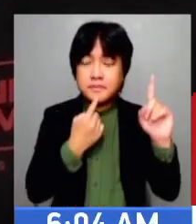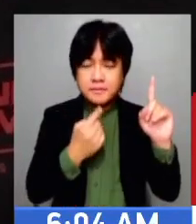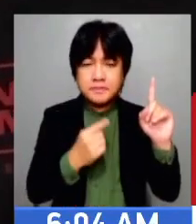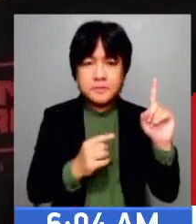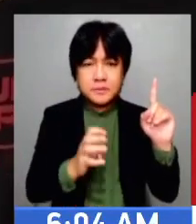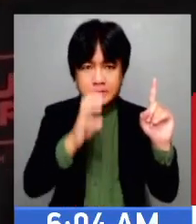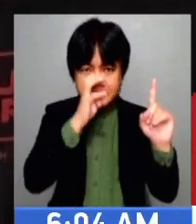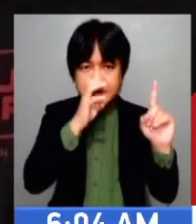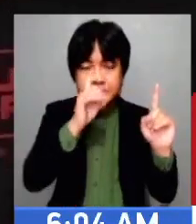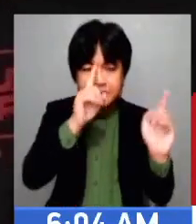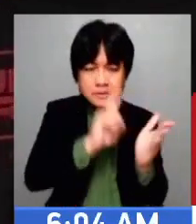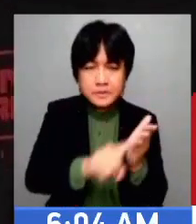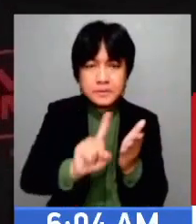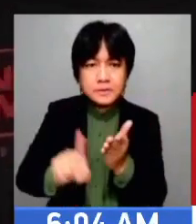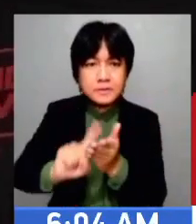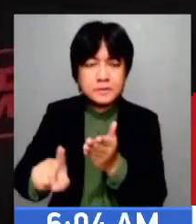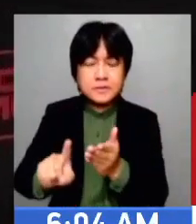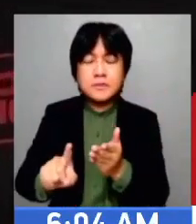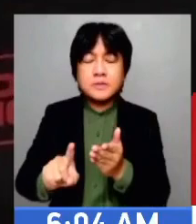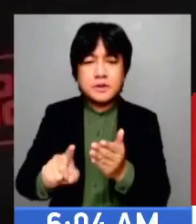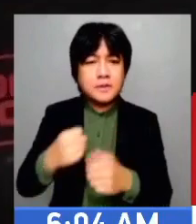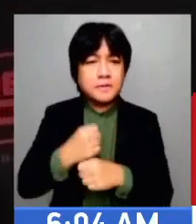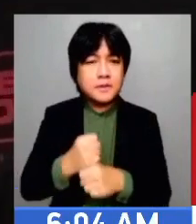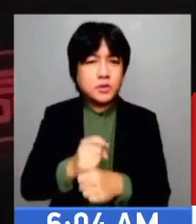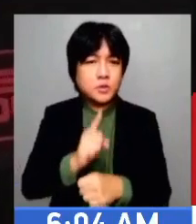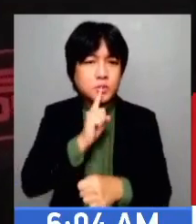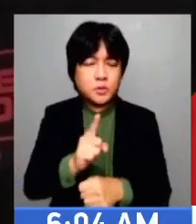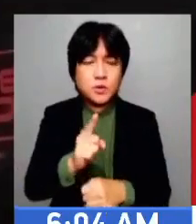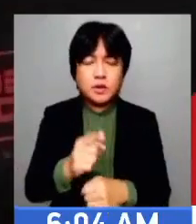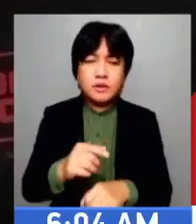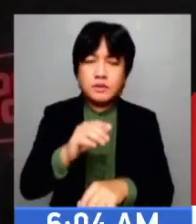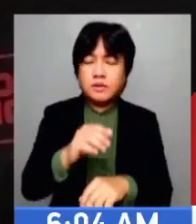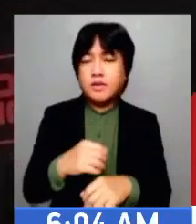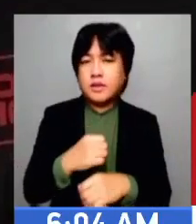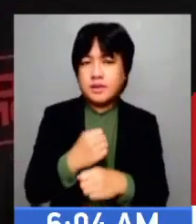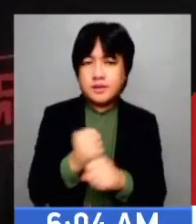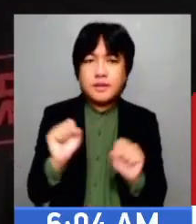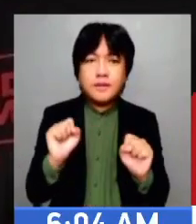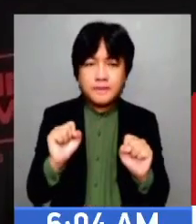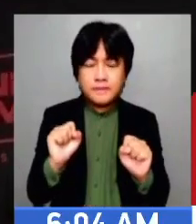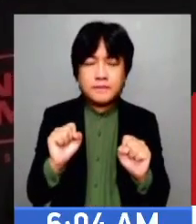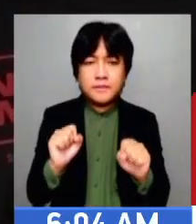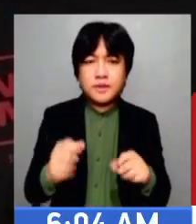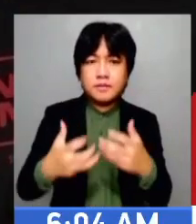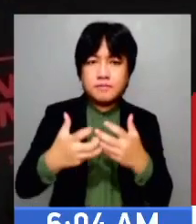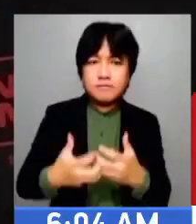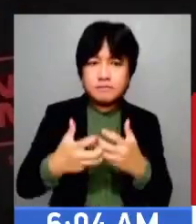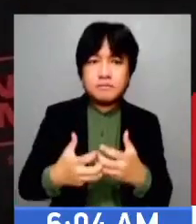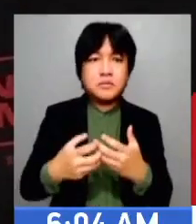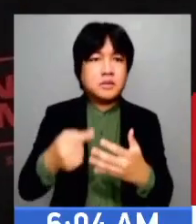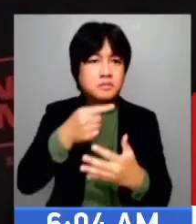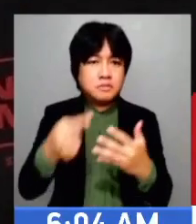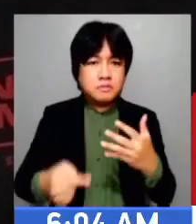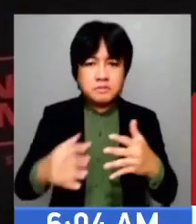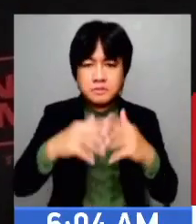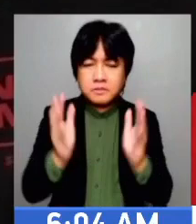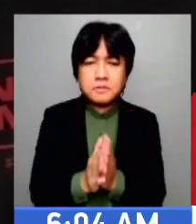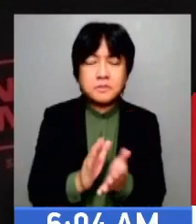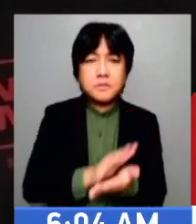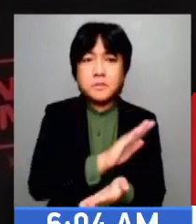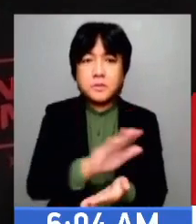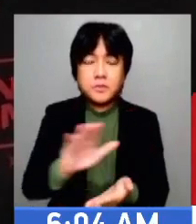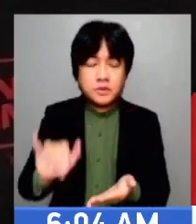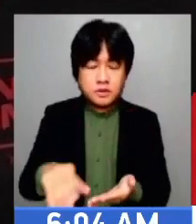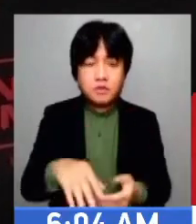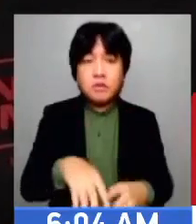at implementation po ng mga safety codes. Ito ho ba mga planta ay nagkaroon ng safety